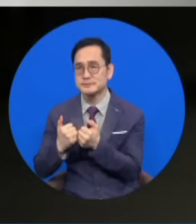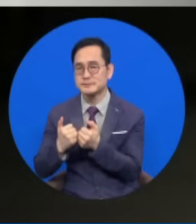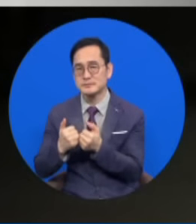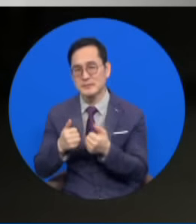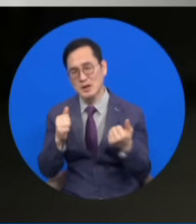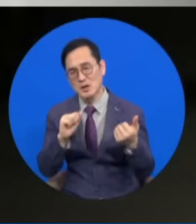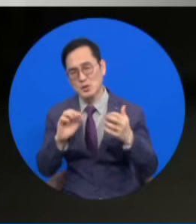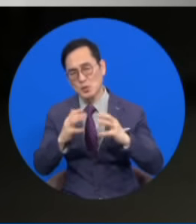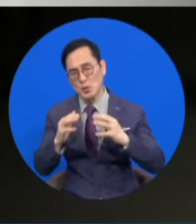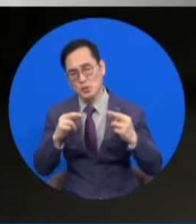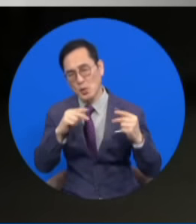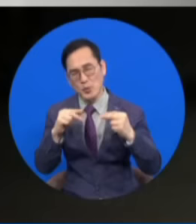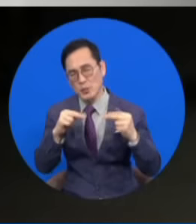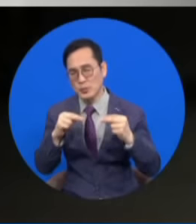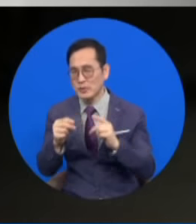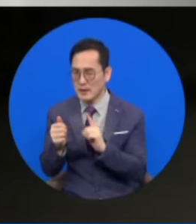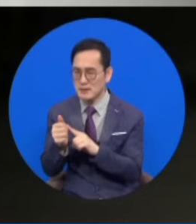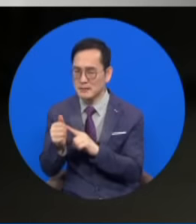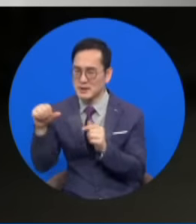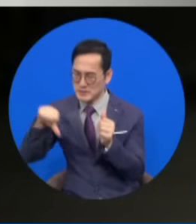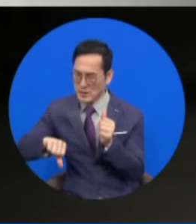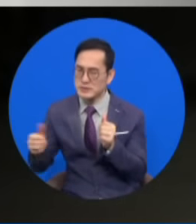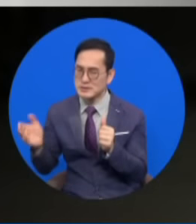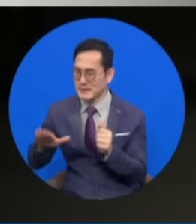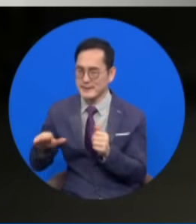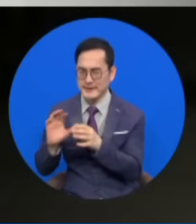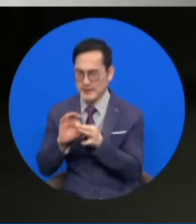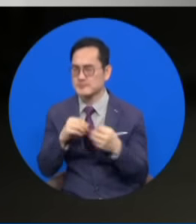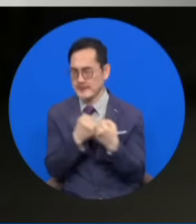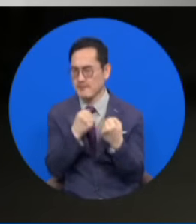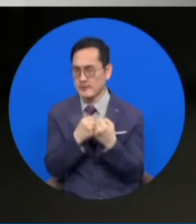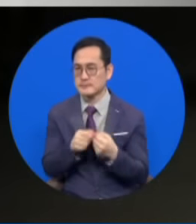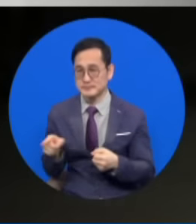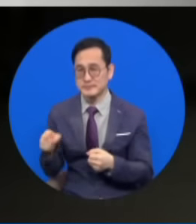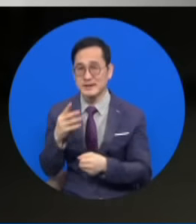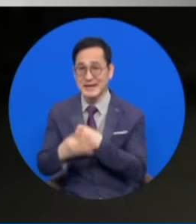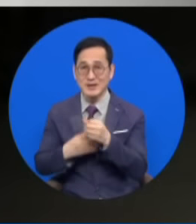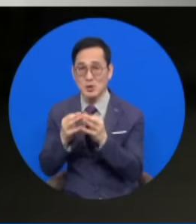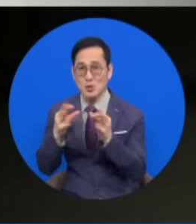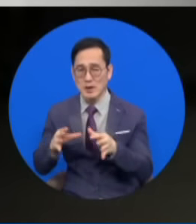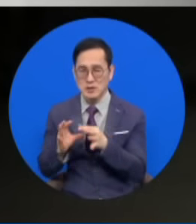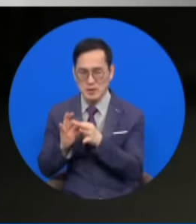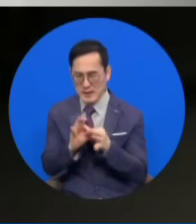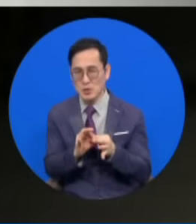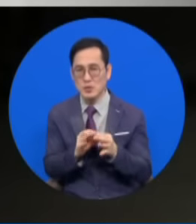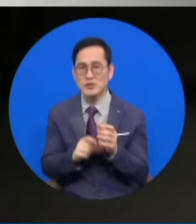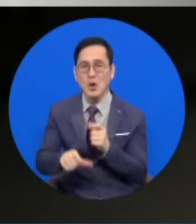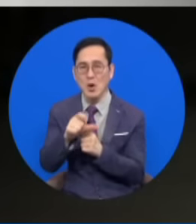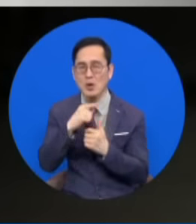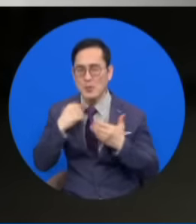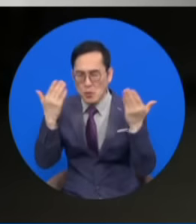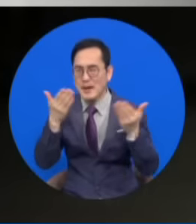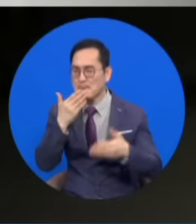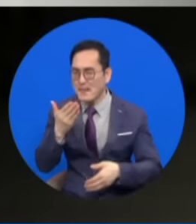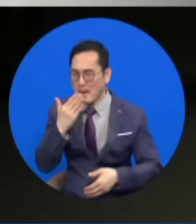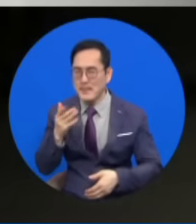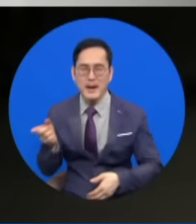비참했음에도 경주에 남아 계속 싸울 것을 촉구했다. 가족들은 그가 여전히 4년 동안 더 봉사할 수 있다는 것을 국가에 보여줄 수 있다고